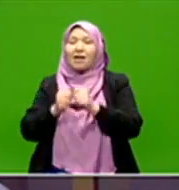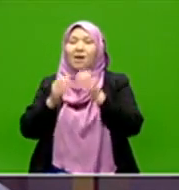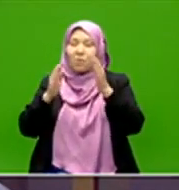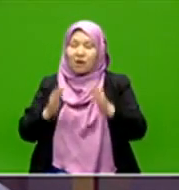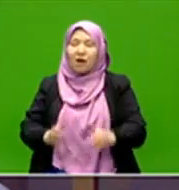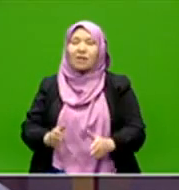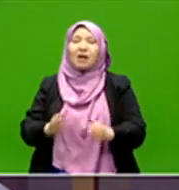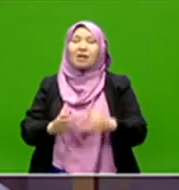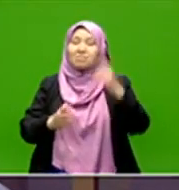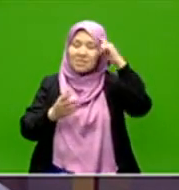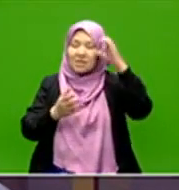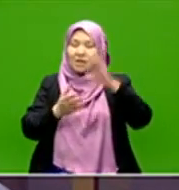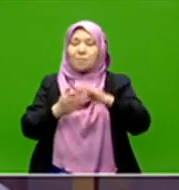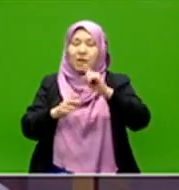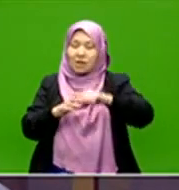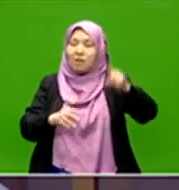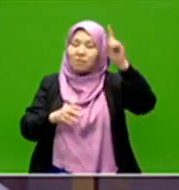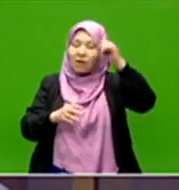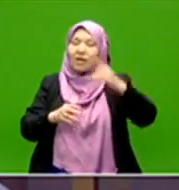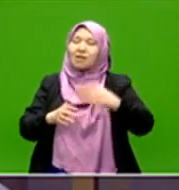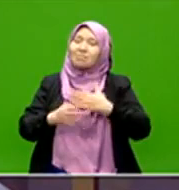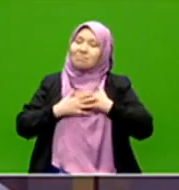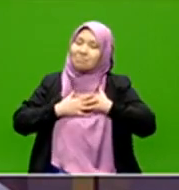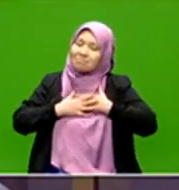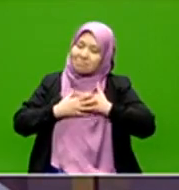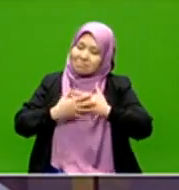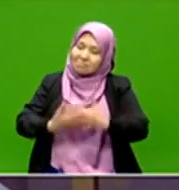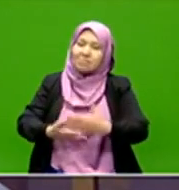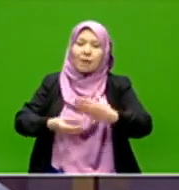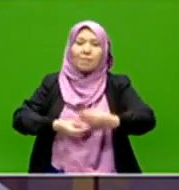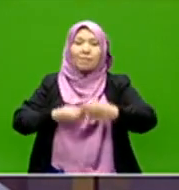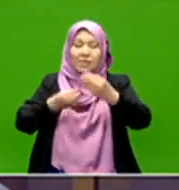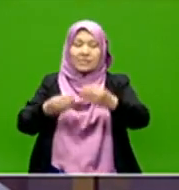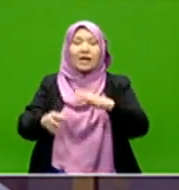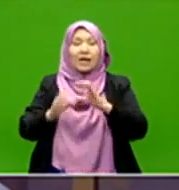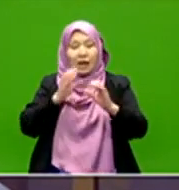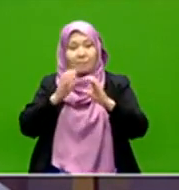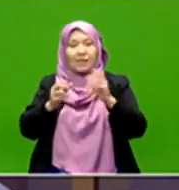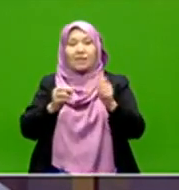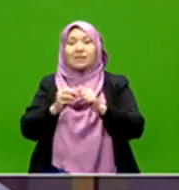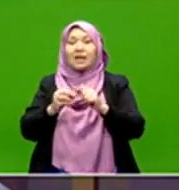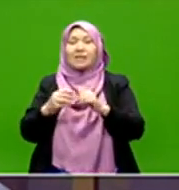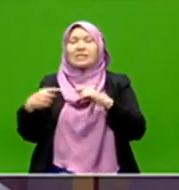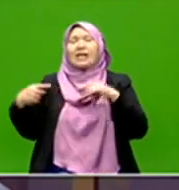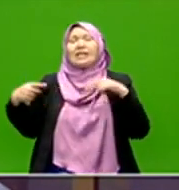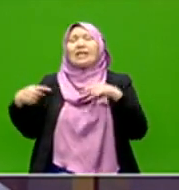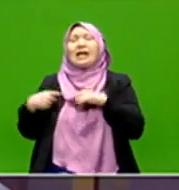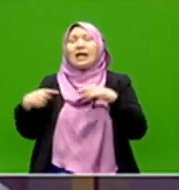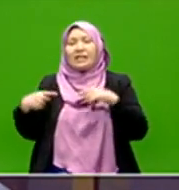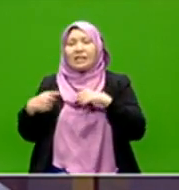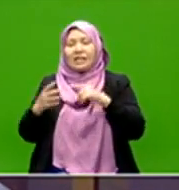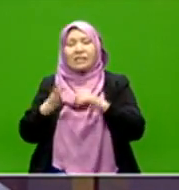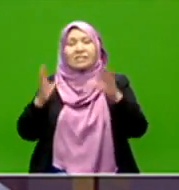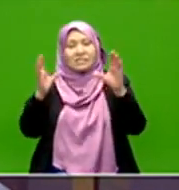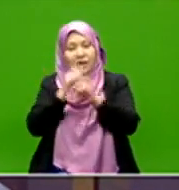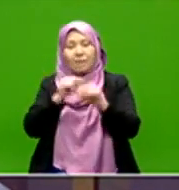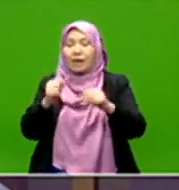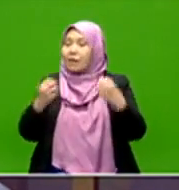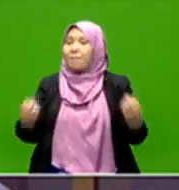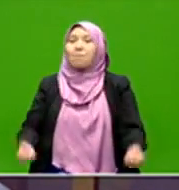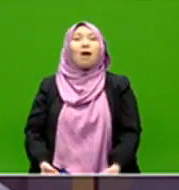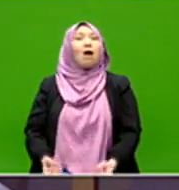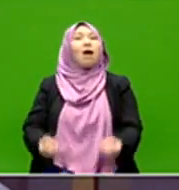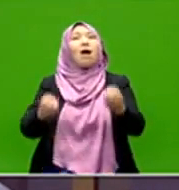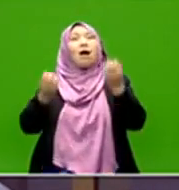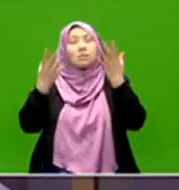suka memberi. Jadi, bercakap tentang sakit hati Allah, di bumi Mekah ini ni, cabarannya Ustaz banyak kan? Banyak, Ustaz.